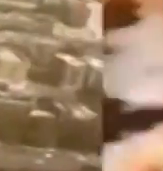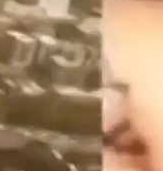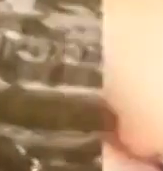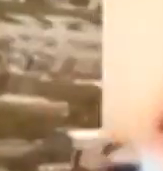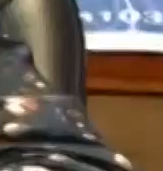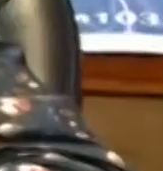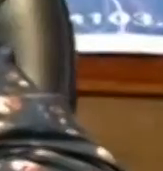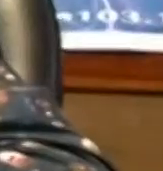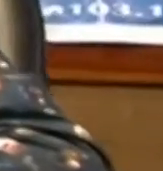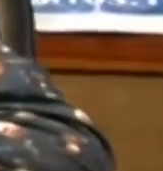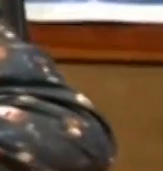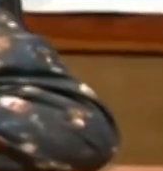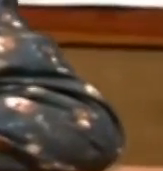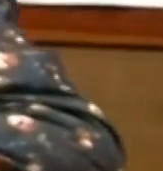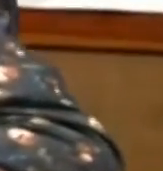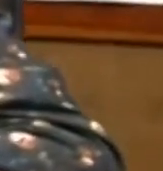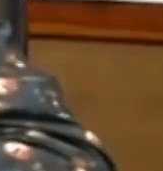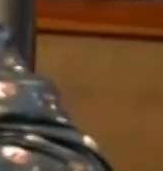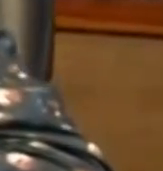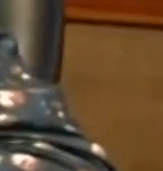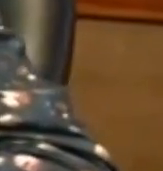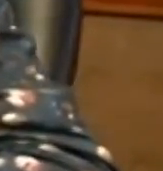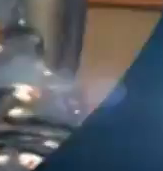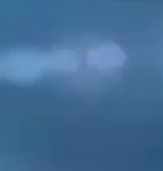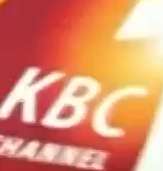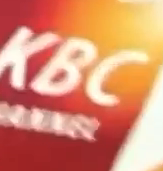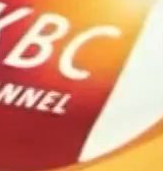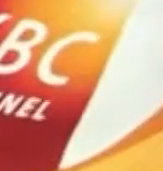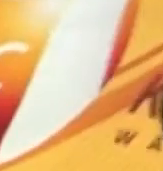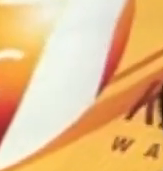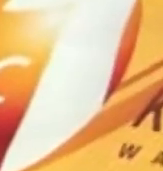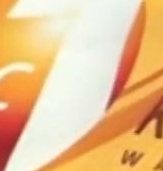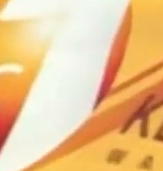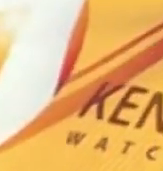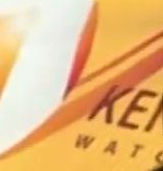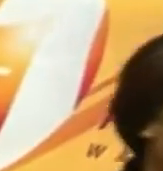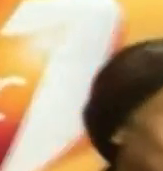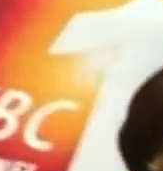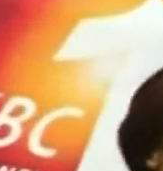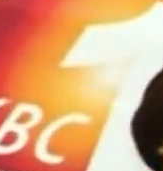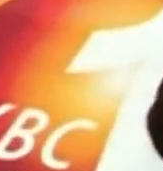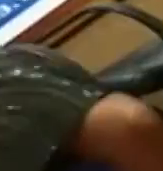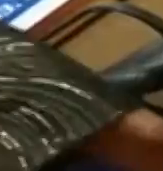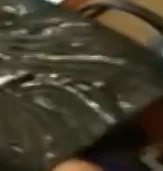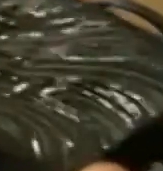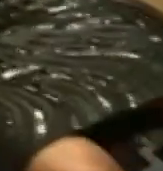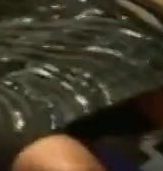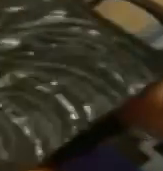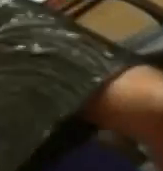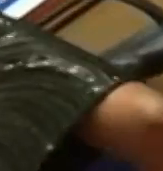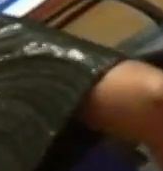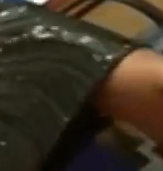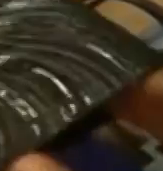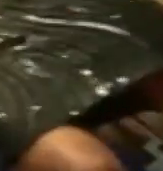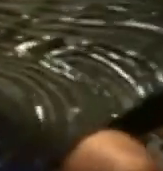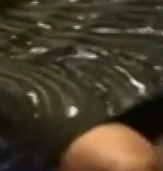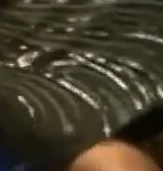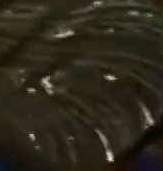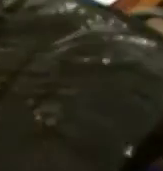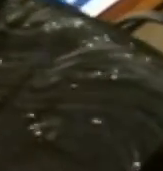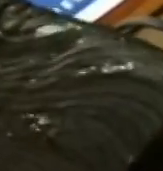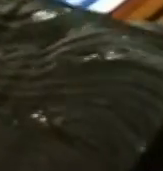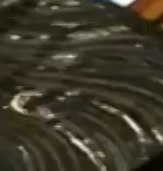in one. Interview kali za wasanii wapendao. Mguu pande panda milima.